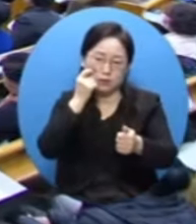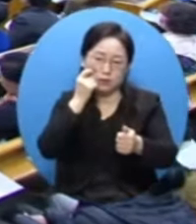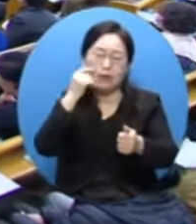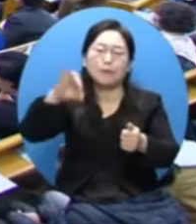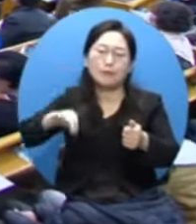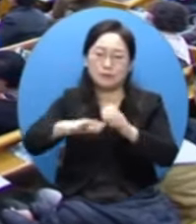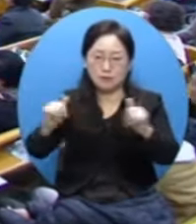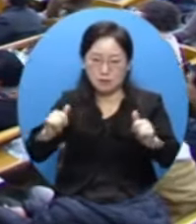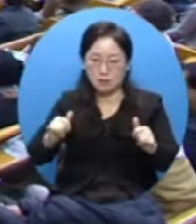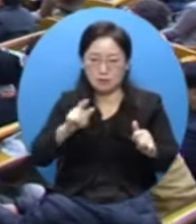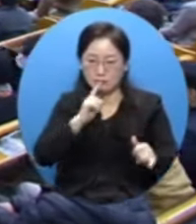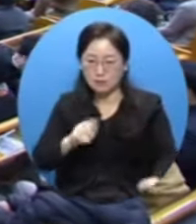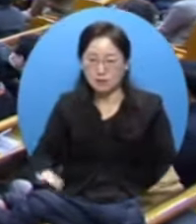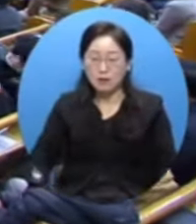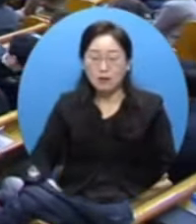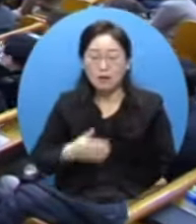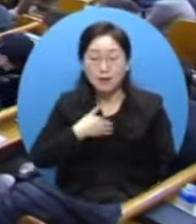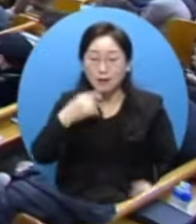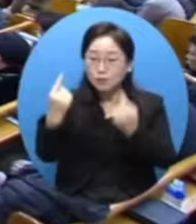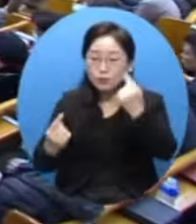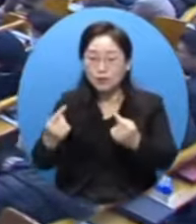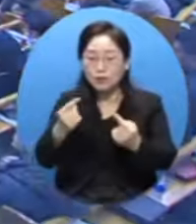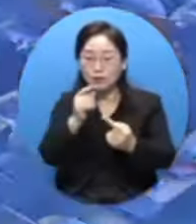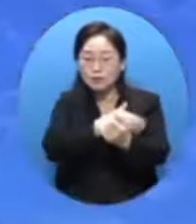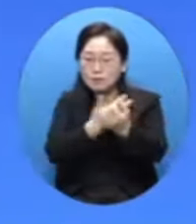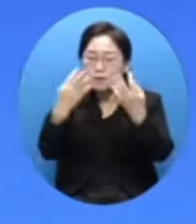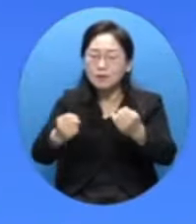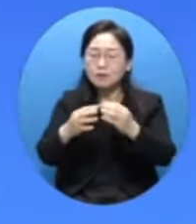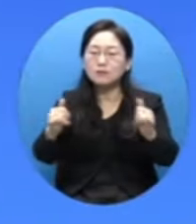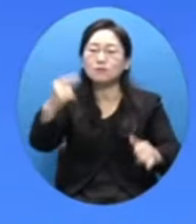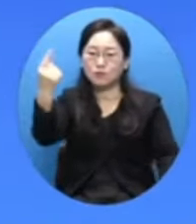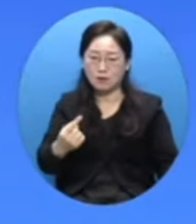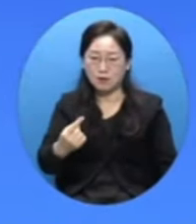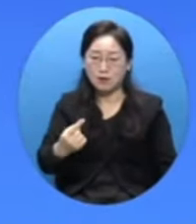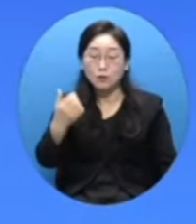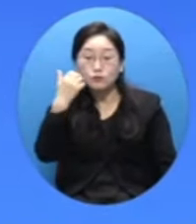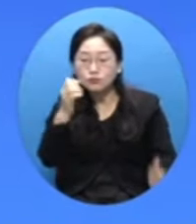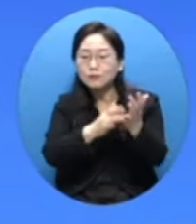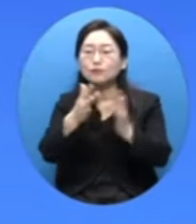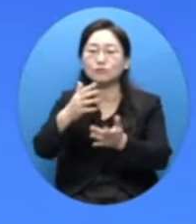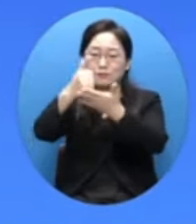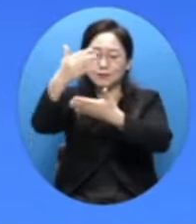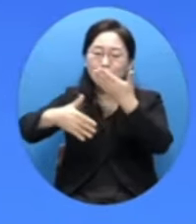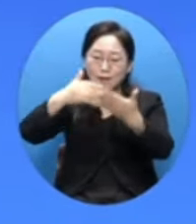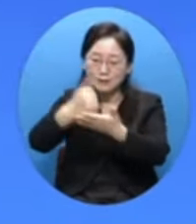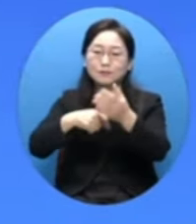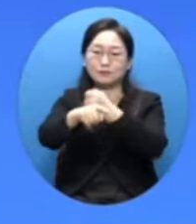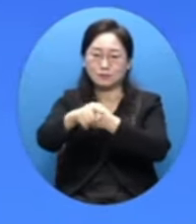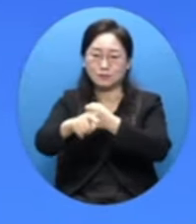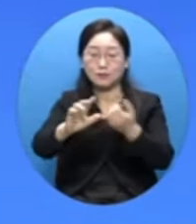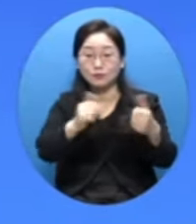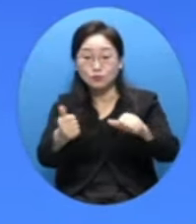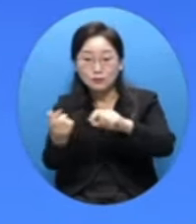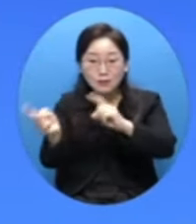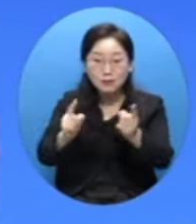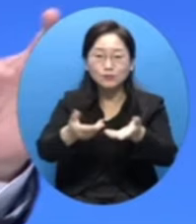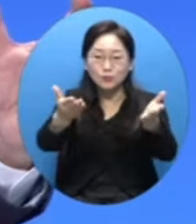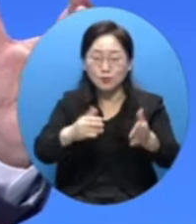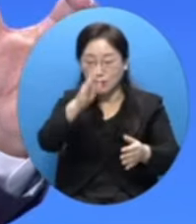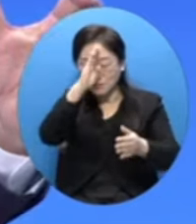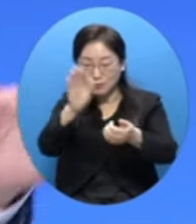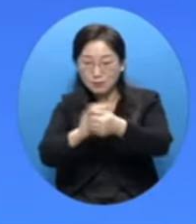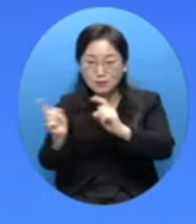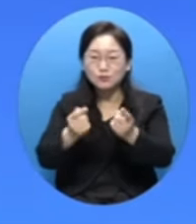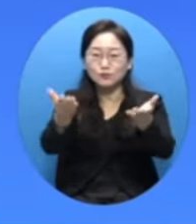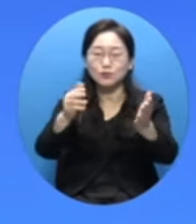능력 많으신 이가 내 뒤에 오시나니, 우리에게 오신 예수님은 능력 많으신 하나님이신 것입니다. 죽은 자를 살리시고 병자를